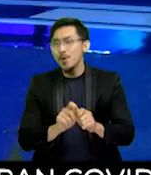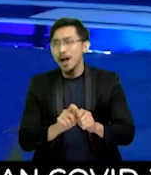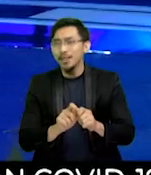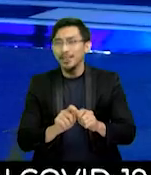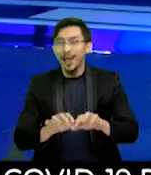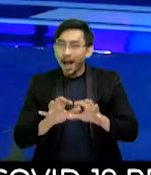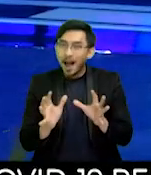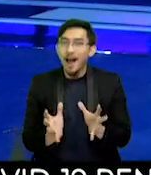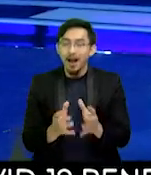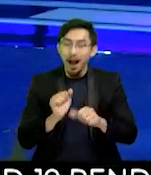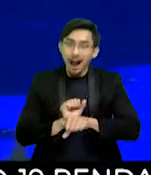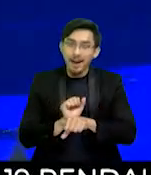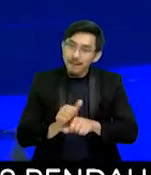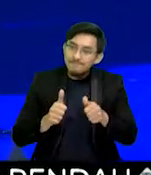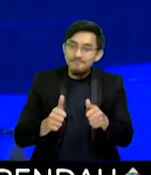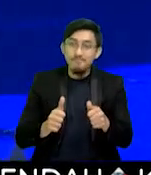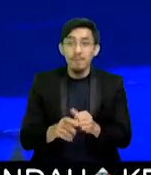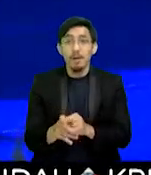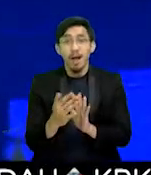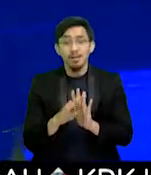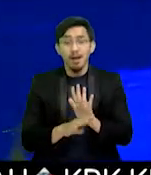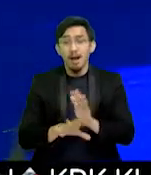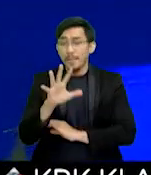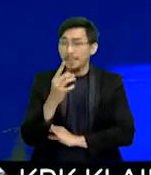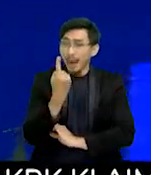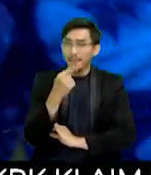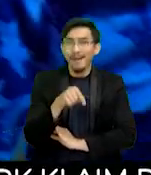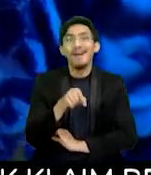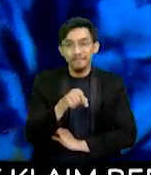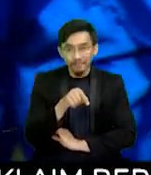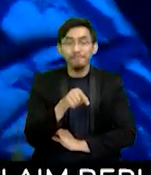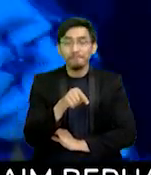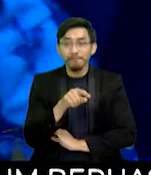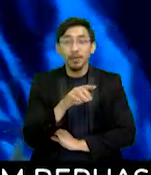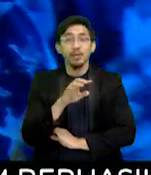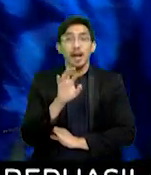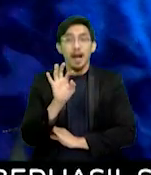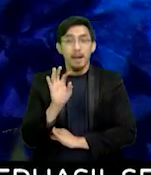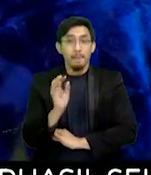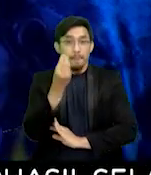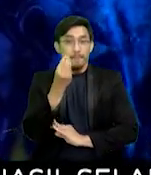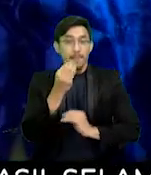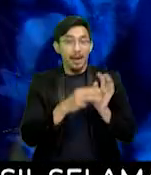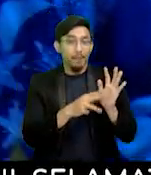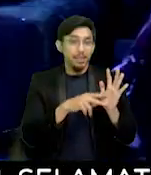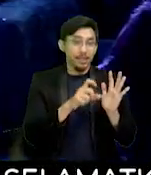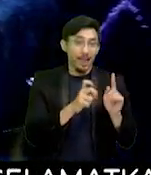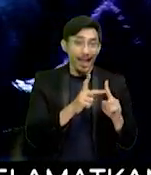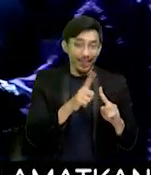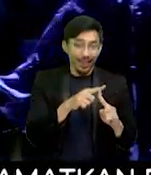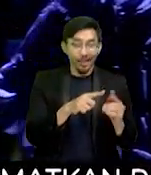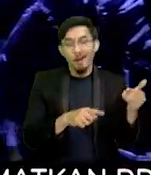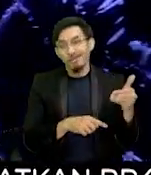Acara yang untuk pertama kalinya digelar ini turut dihadiri oleh Executive Chairman MNC Group, Haritanu Sudibyo, Lo Keng Hong, investor saham,